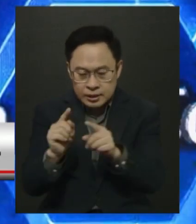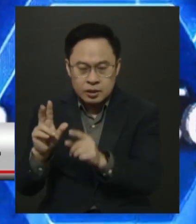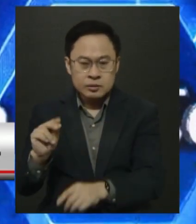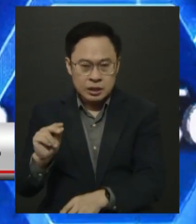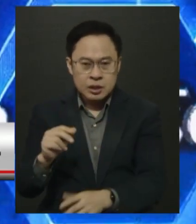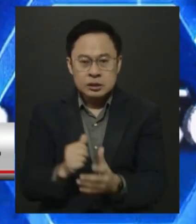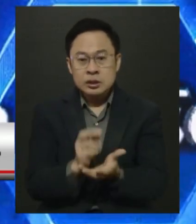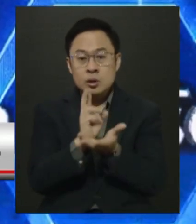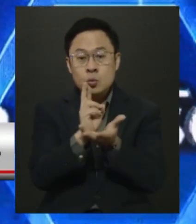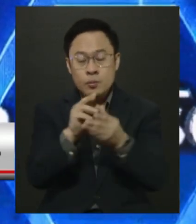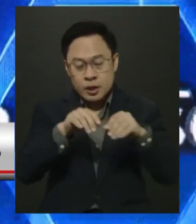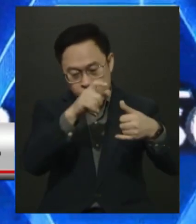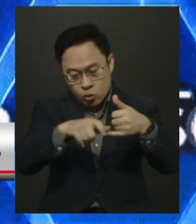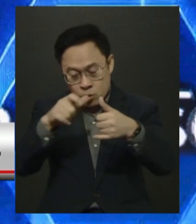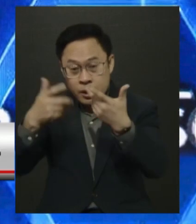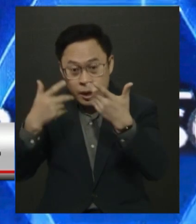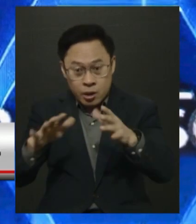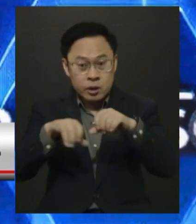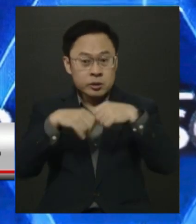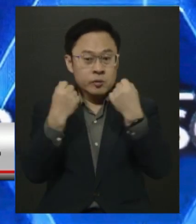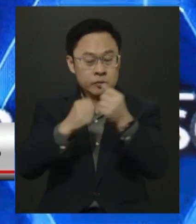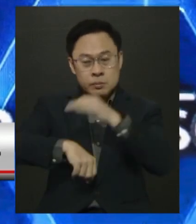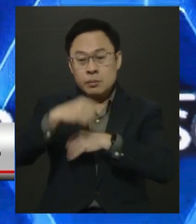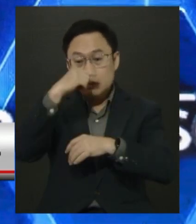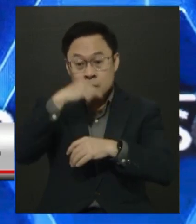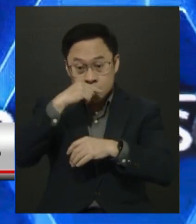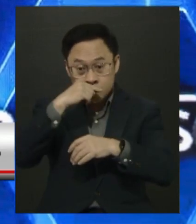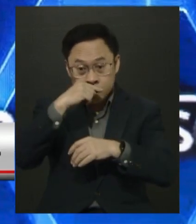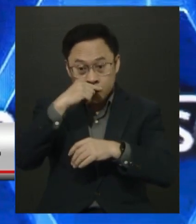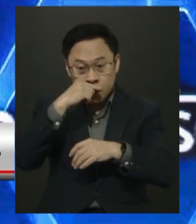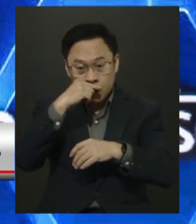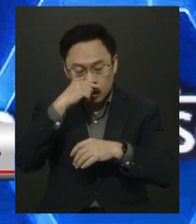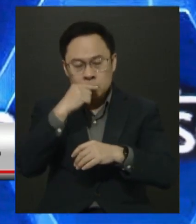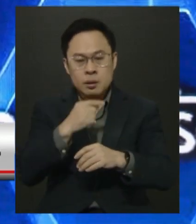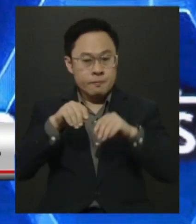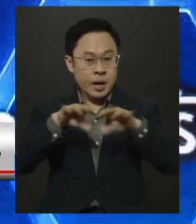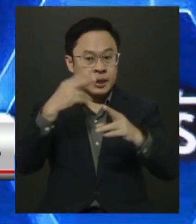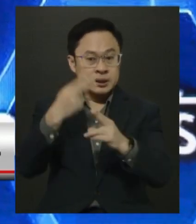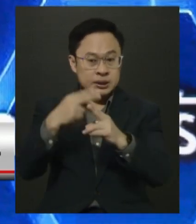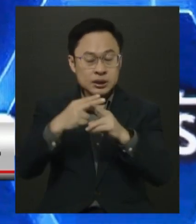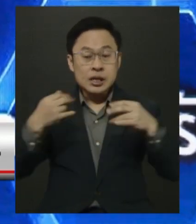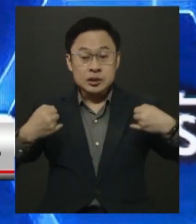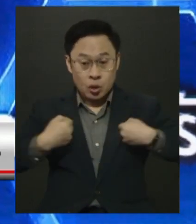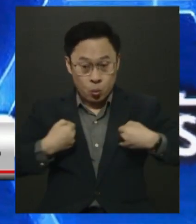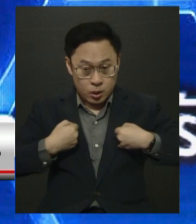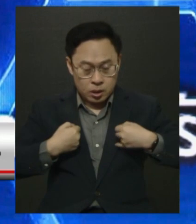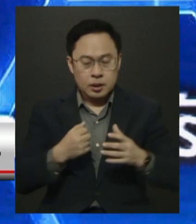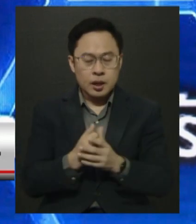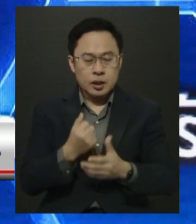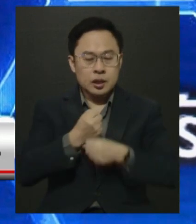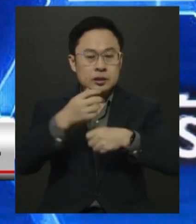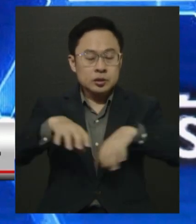กาศรางวัลแล้วนะครับทางด้านของสมาคมครับก็จะมีการชื่อจังหวัดครับที่ได้รับเลือกให้เป็นเจ้าภาพในการจัดการแข่งขันฟุตบ